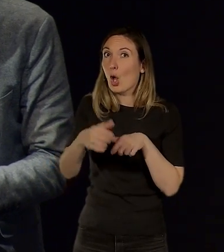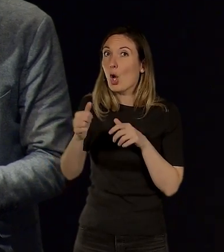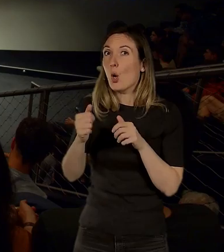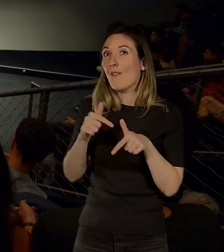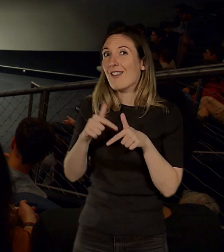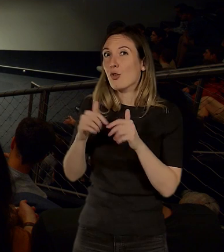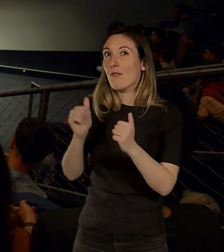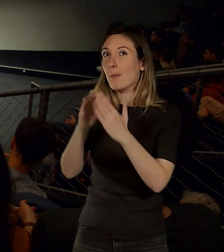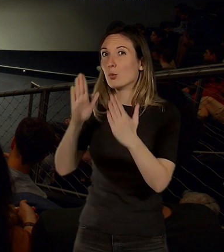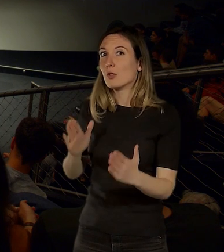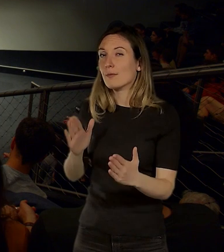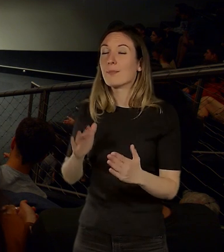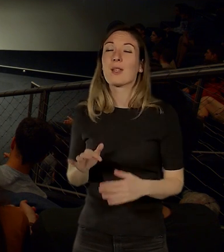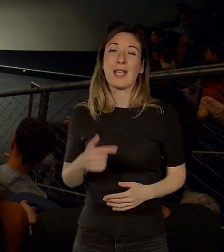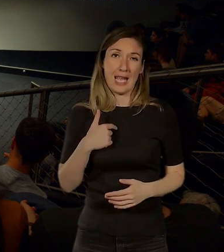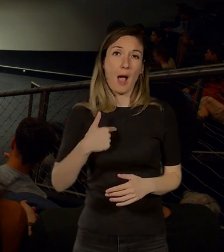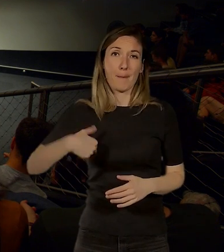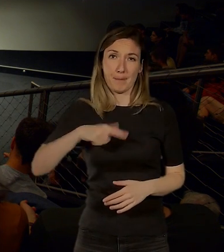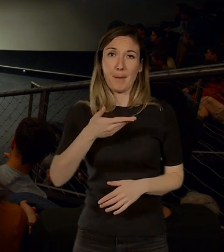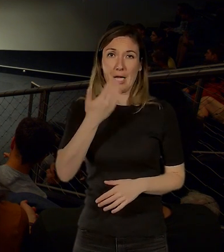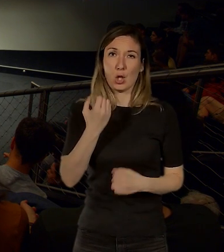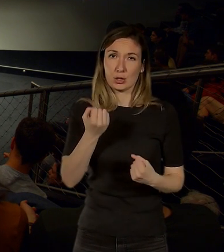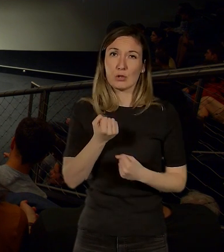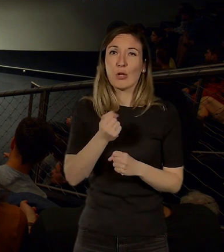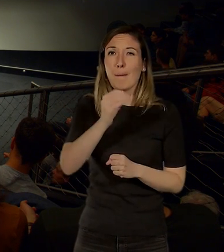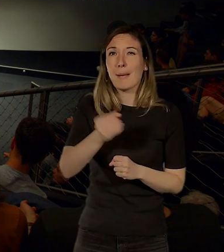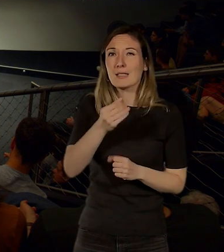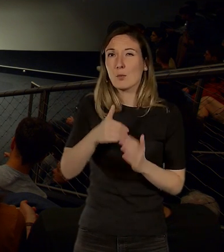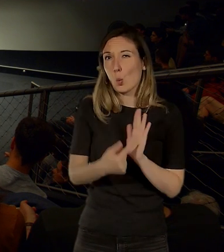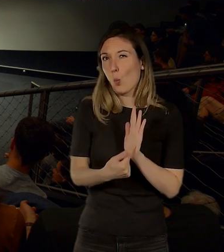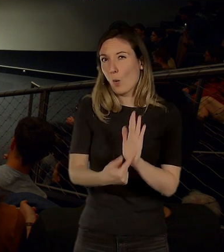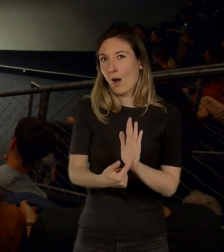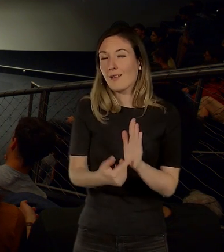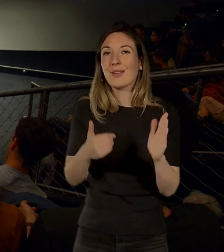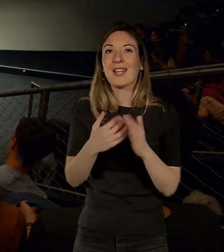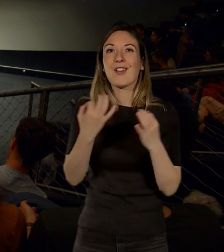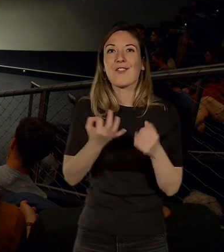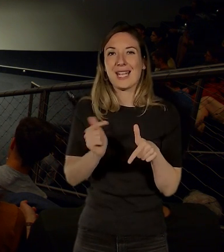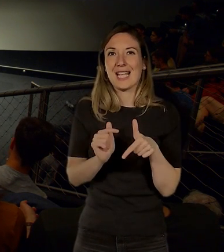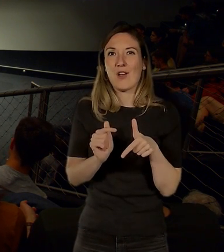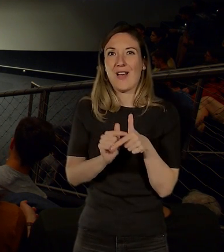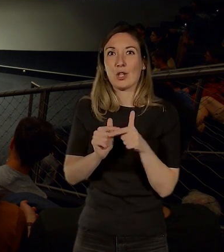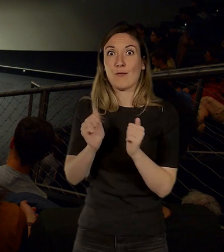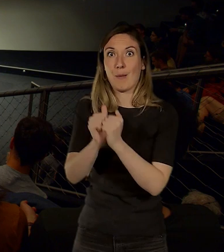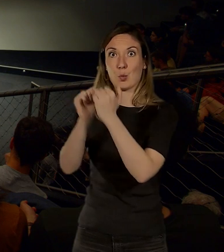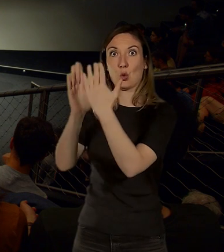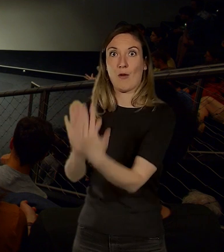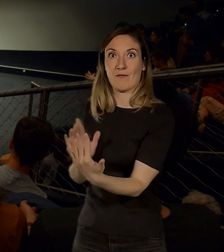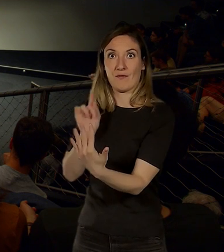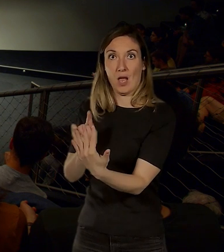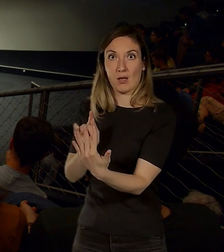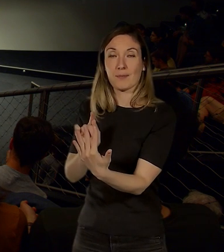trochu nakousnout při té prezentaci. Ta situace na té straně Fantovy budovy je taková, že tam vlastně